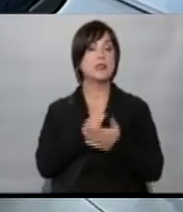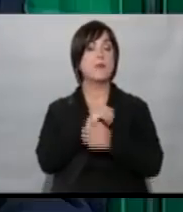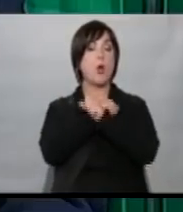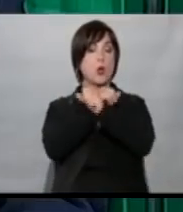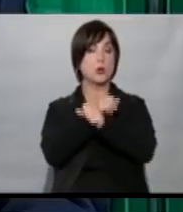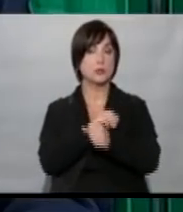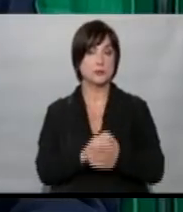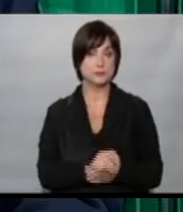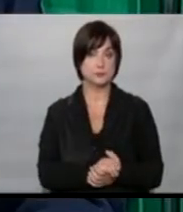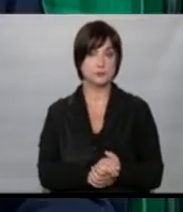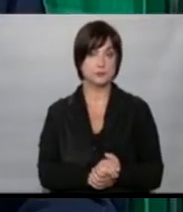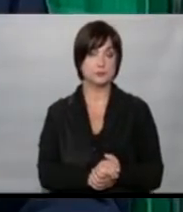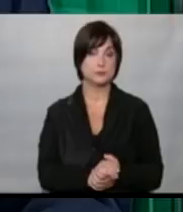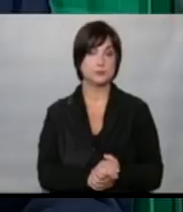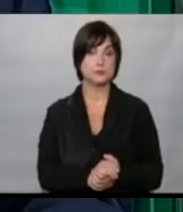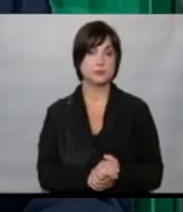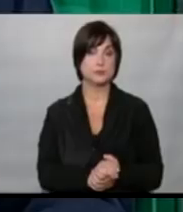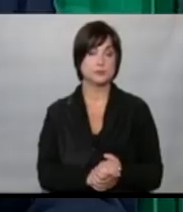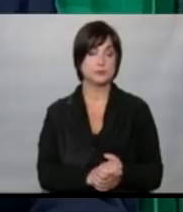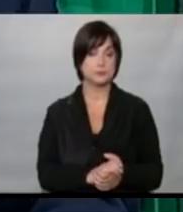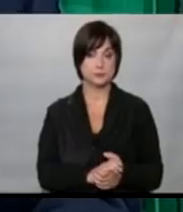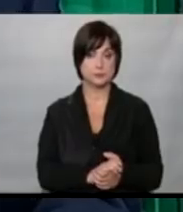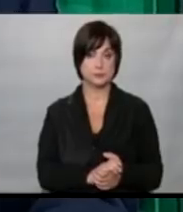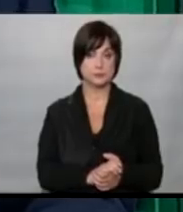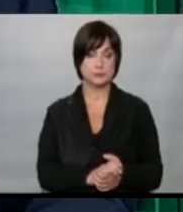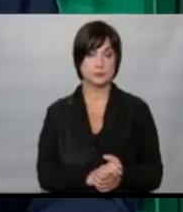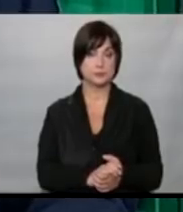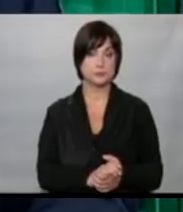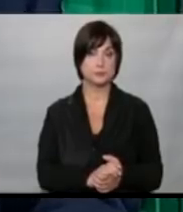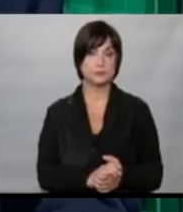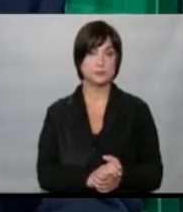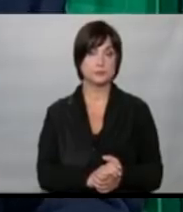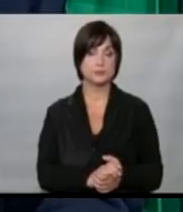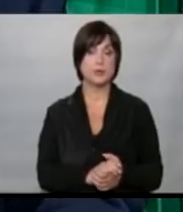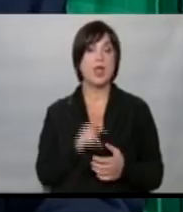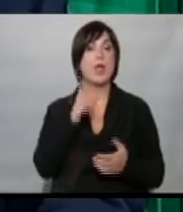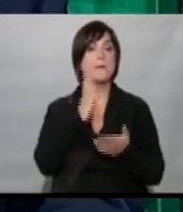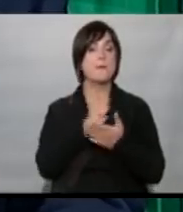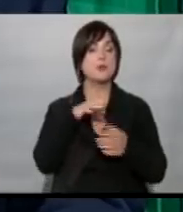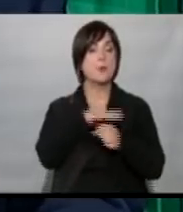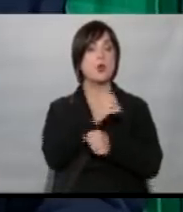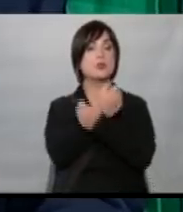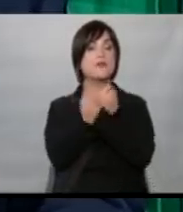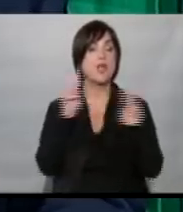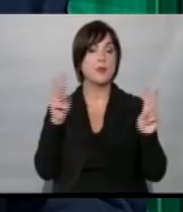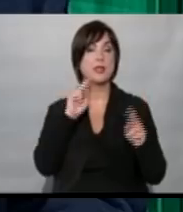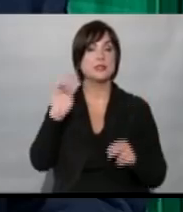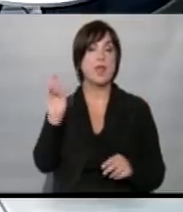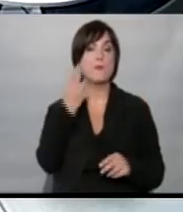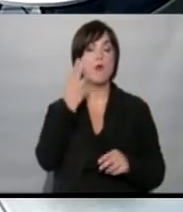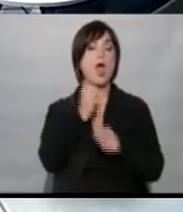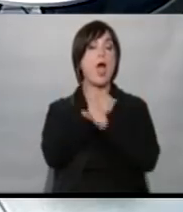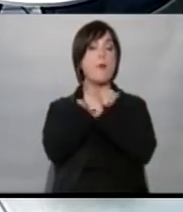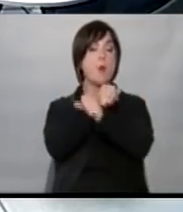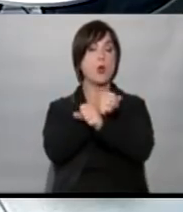како антидемократски. Антидемократски. Не, дека не нема. Антидемократски беше да се повика на бойкот.